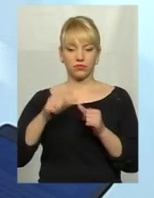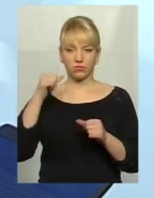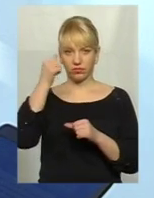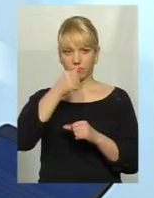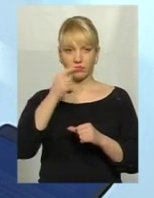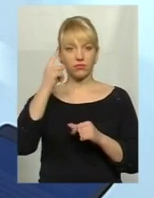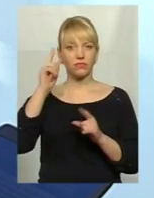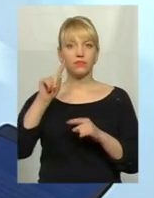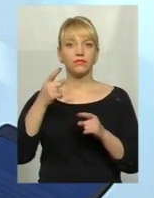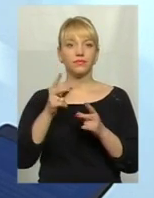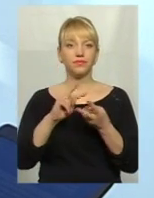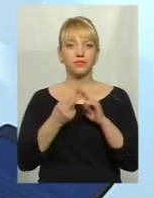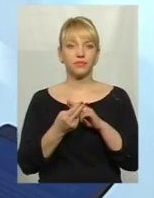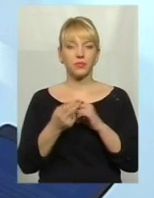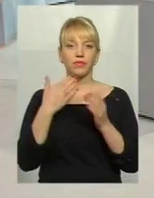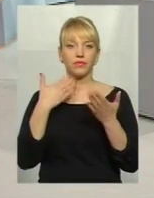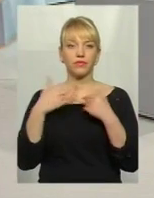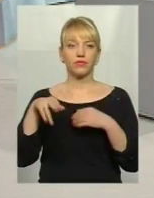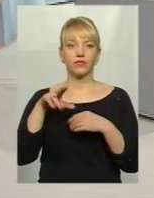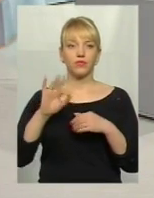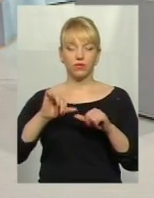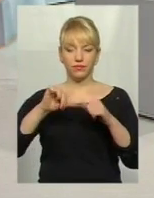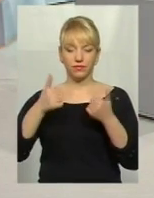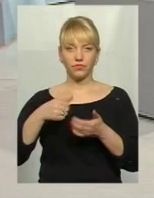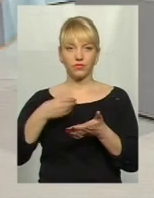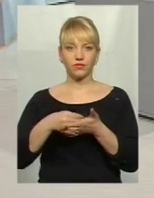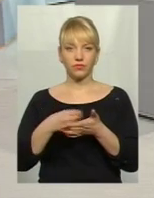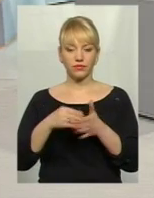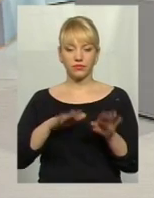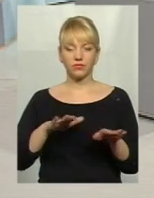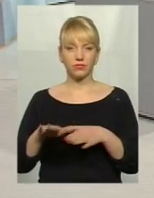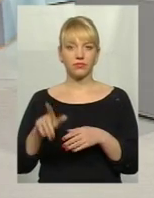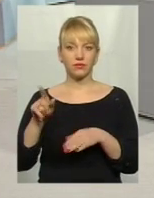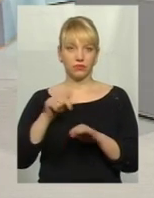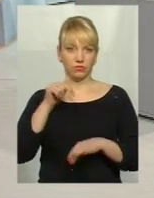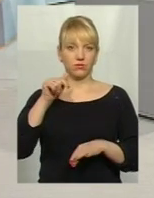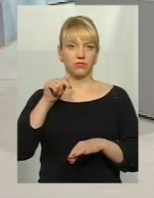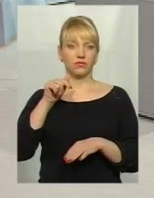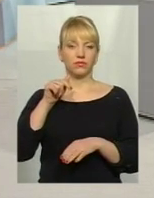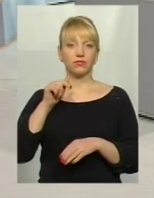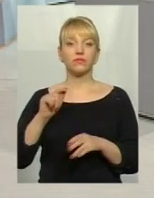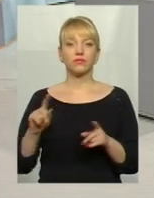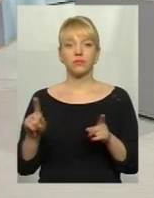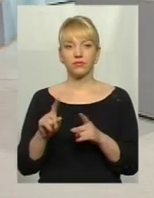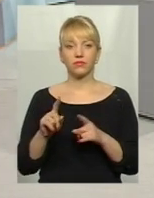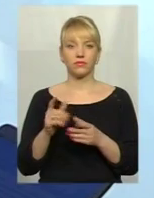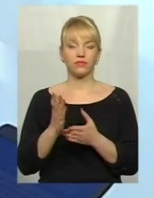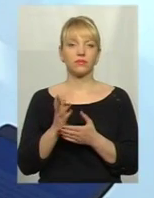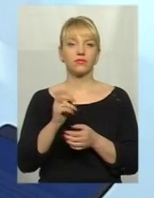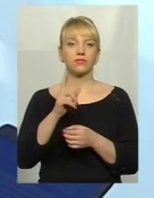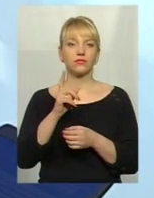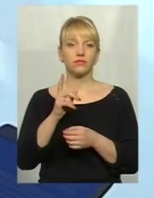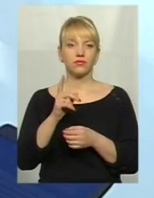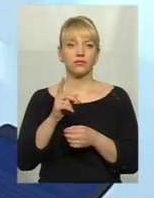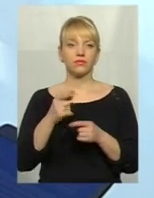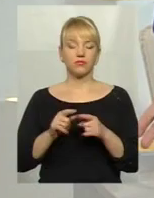знаємо, змінились підходи до формування бюджетів місцевих, і вони відчули певний смак цього процесу.